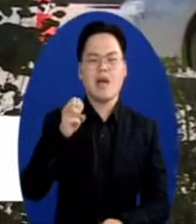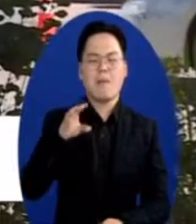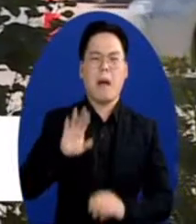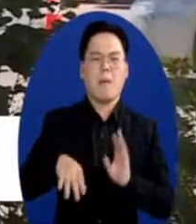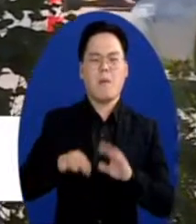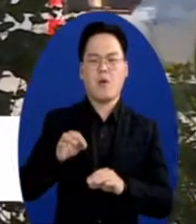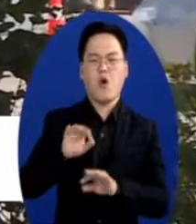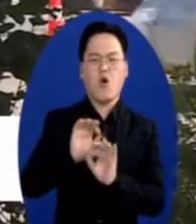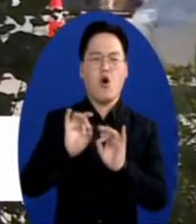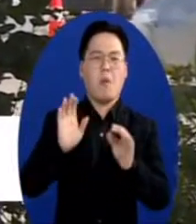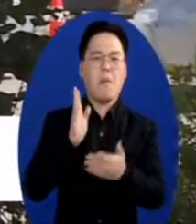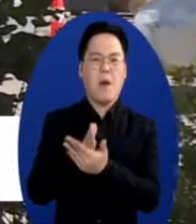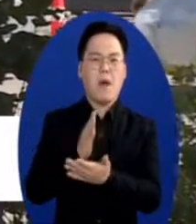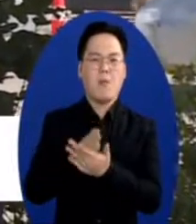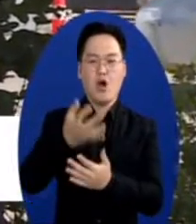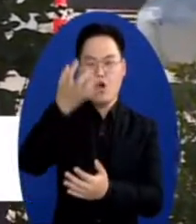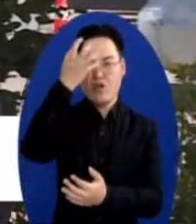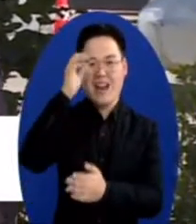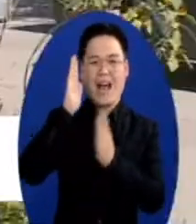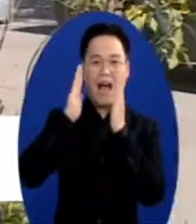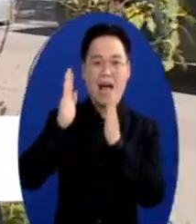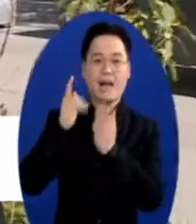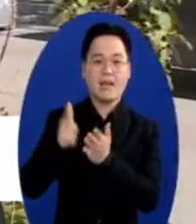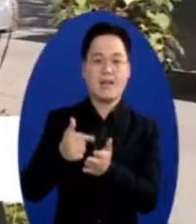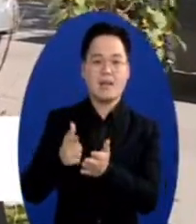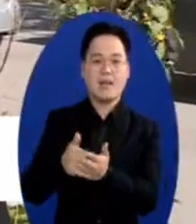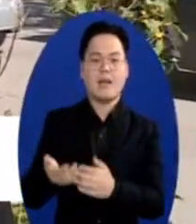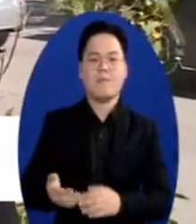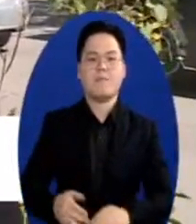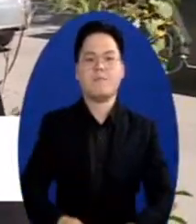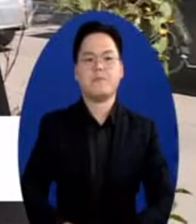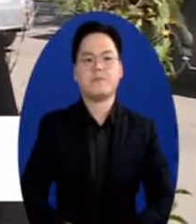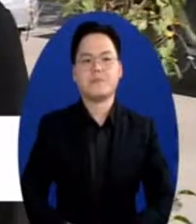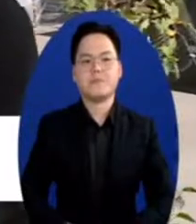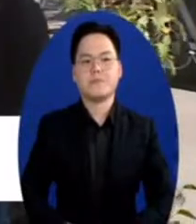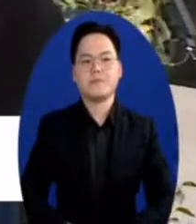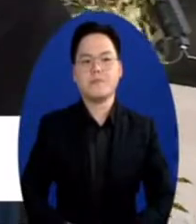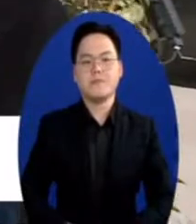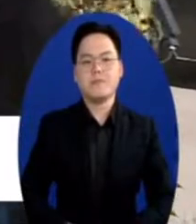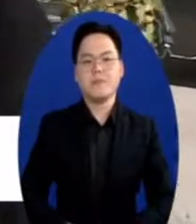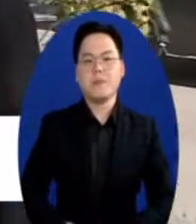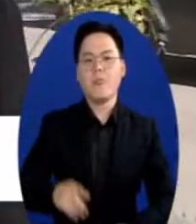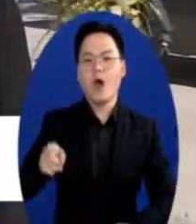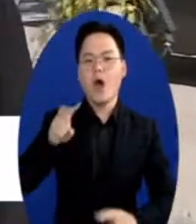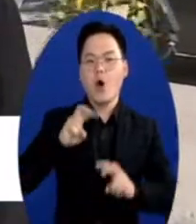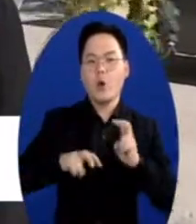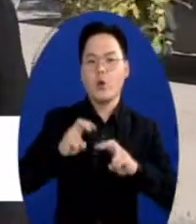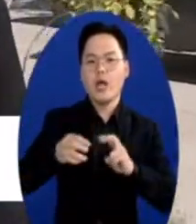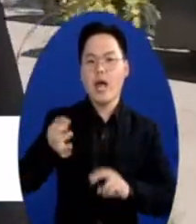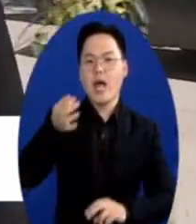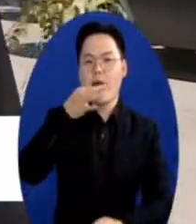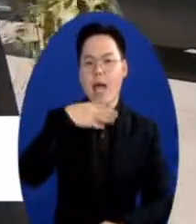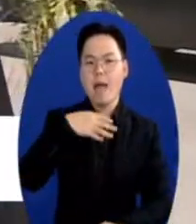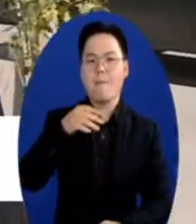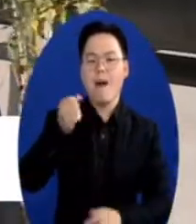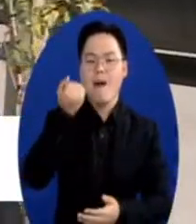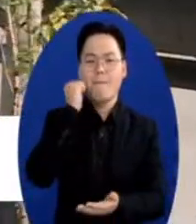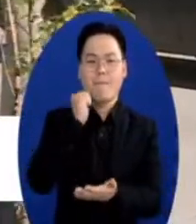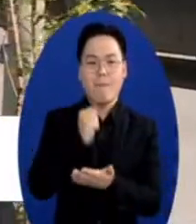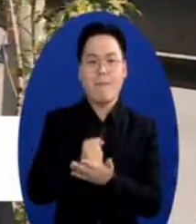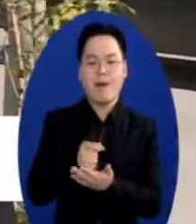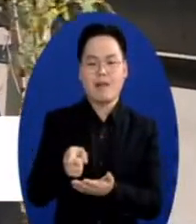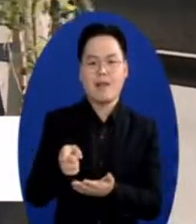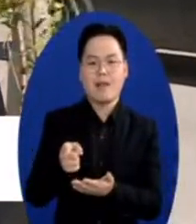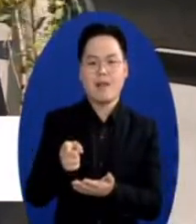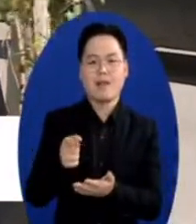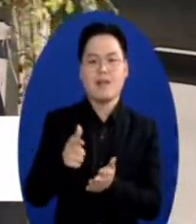шүү. Төр жоохон анхаарал таахын дээр баха л гэж бодчих. Тардгаасууд нь одоо жинхэнэ одоо үйл төрийн юм баталгаа тэл